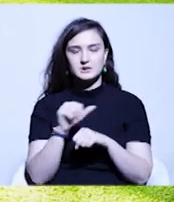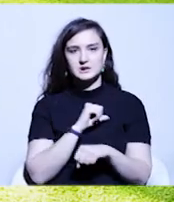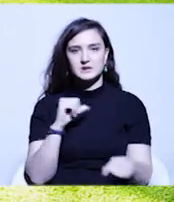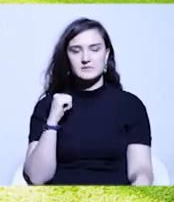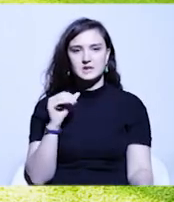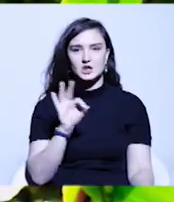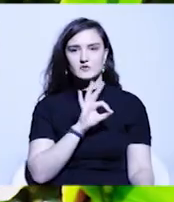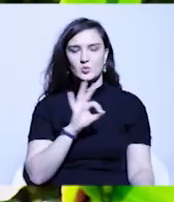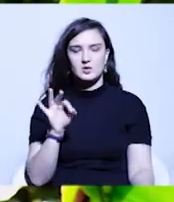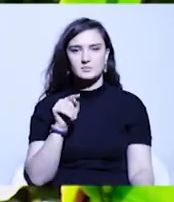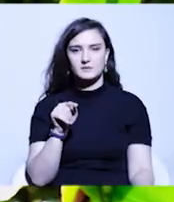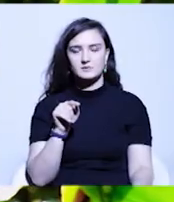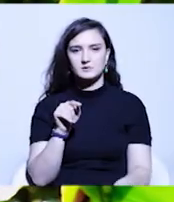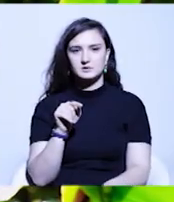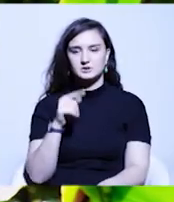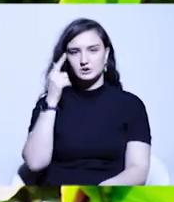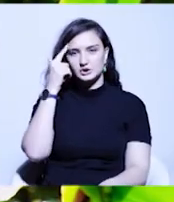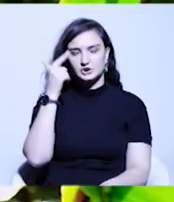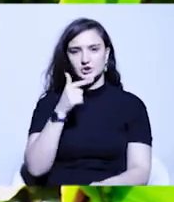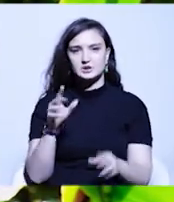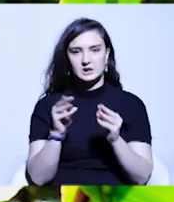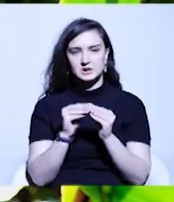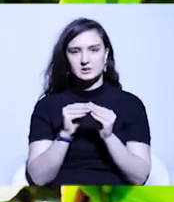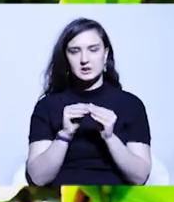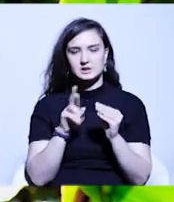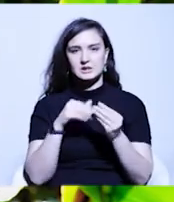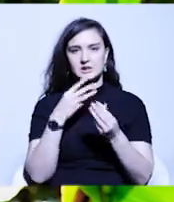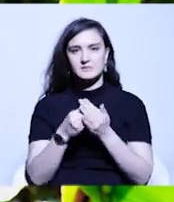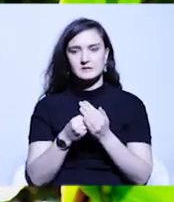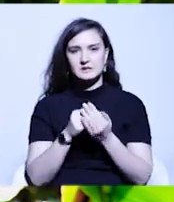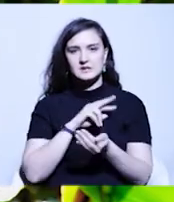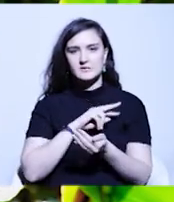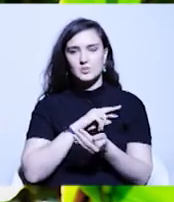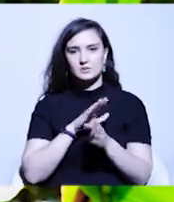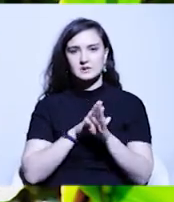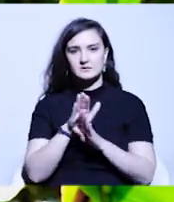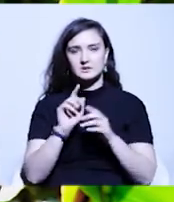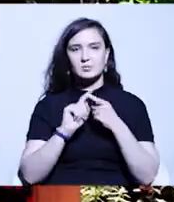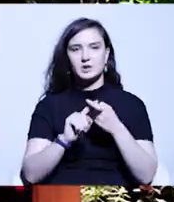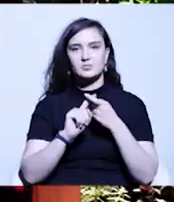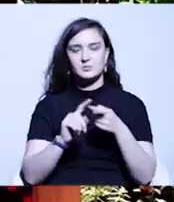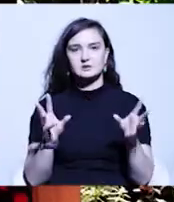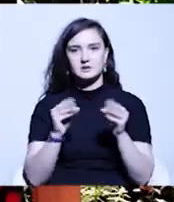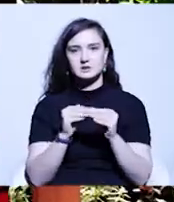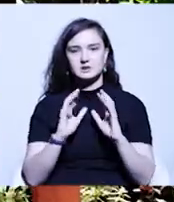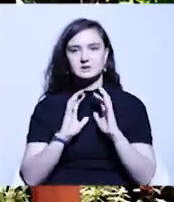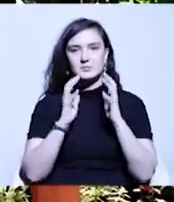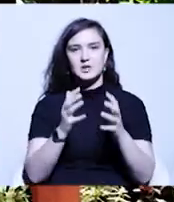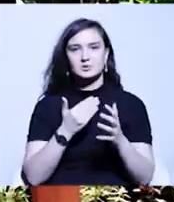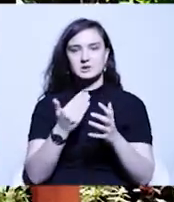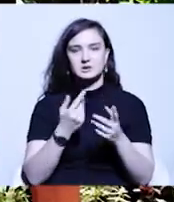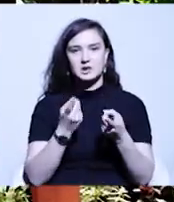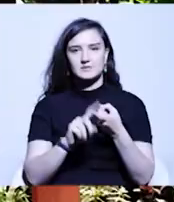თავის არაჩვეულებრივ ნიჩთან ერთად და თავის სიყვარული ცავზე დამოკიდებულებასთან ერთად სამყაროს